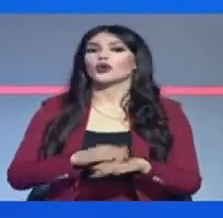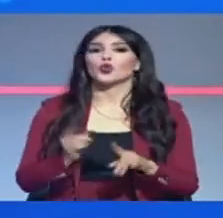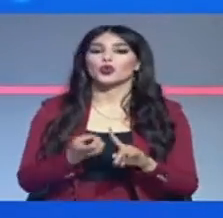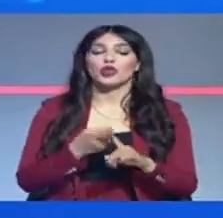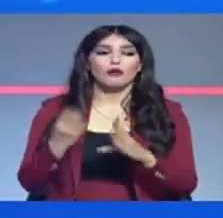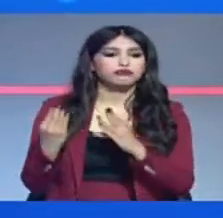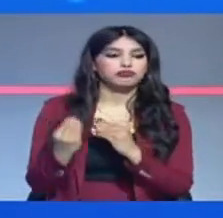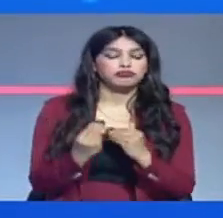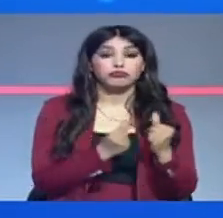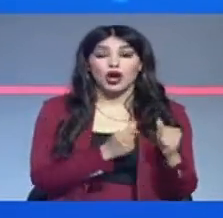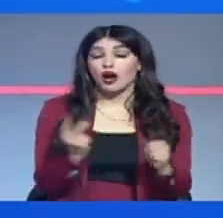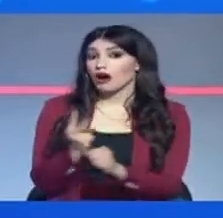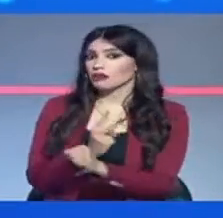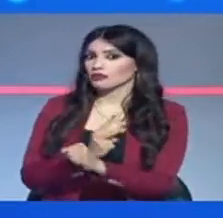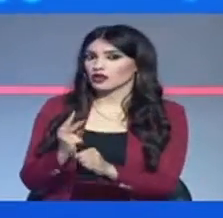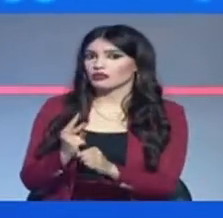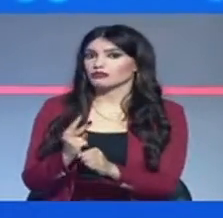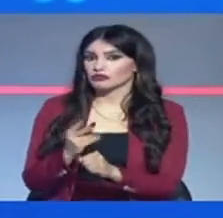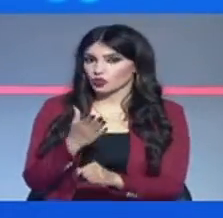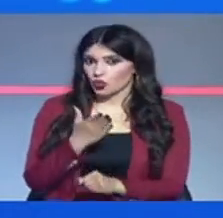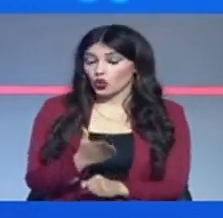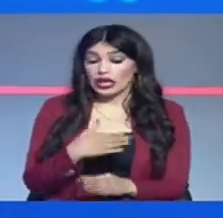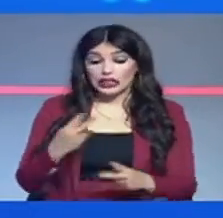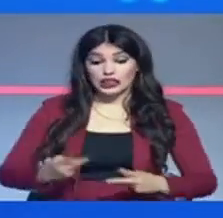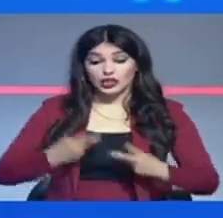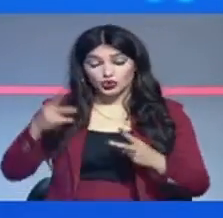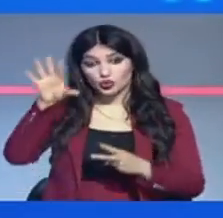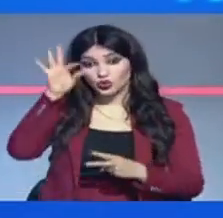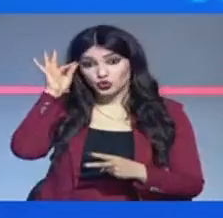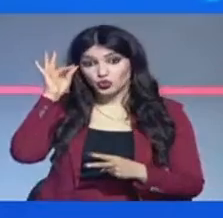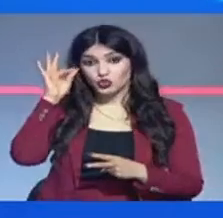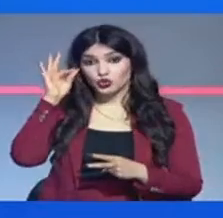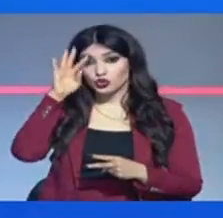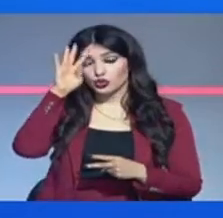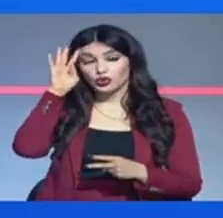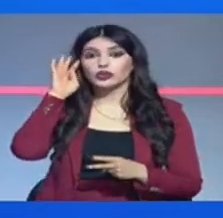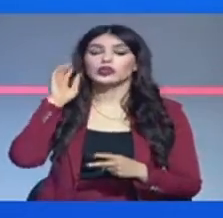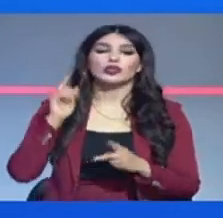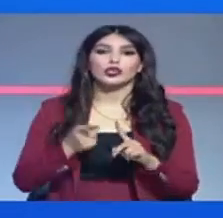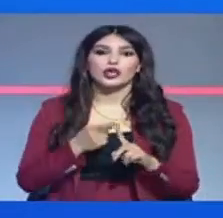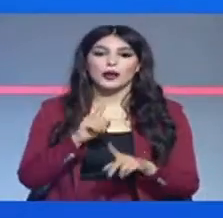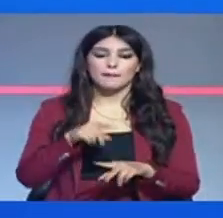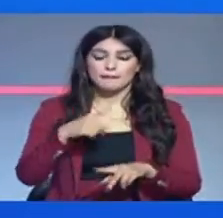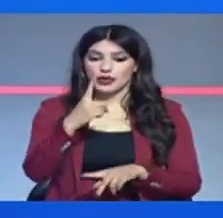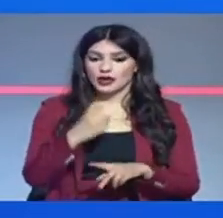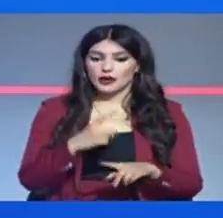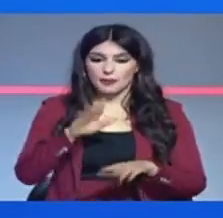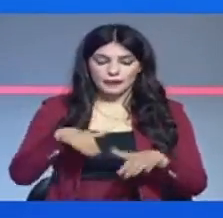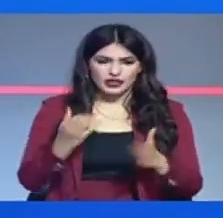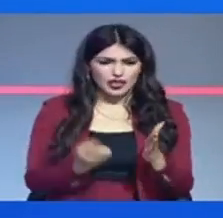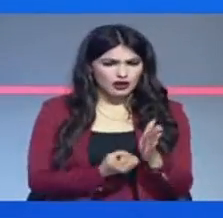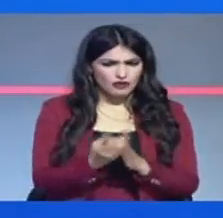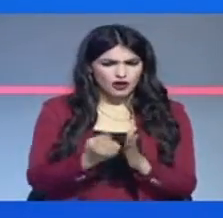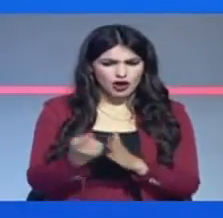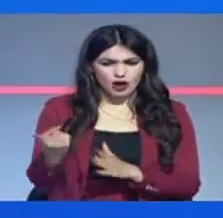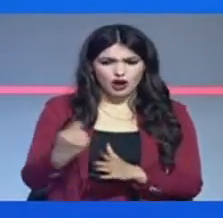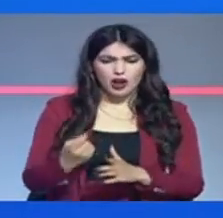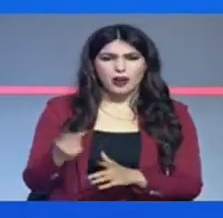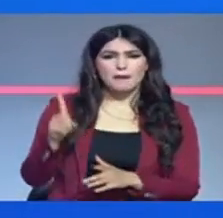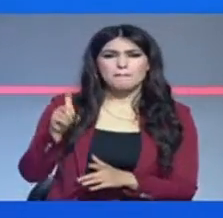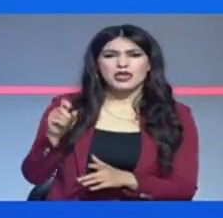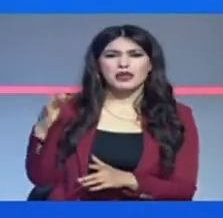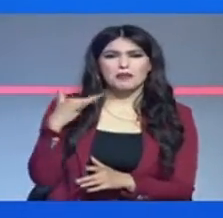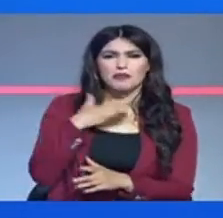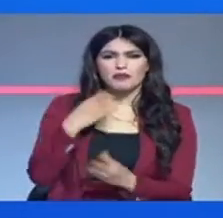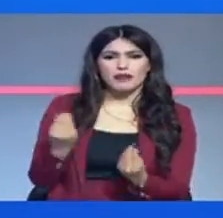بحجم كارثه ربما تعيش تونس ارتداداتها هذه الايام بعد انباء عن سحب المياه المستعمله الملوثه